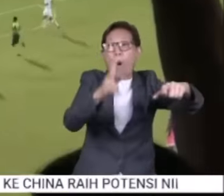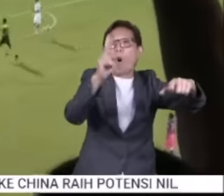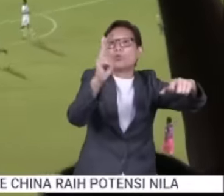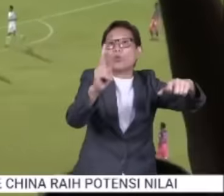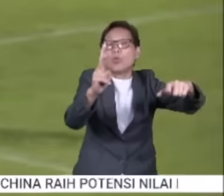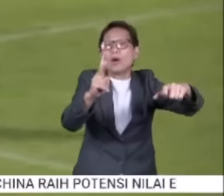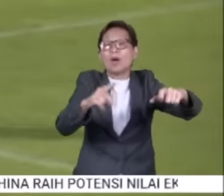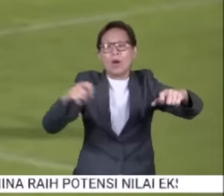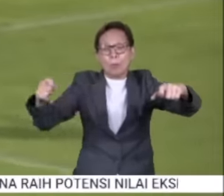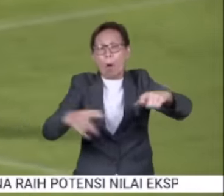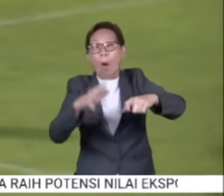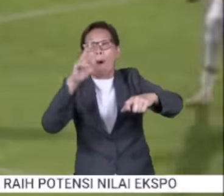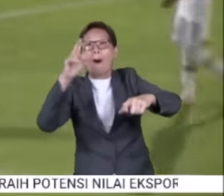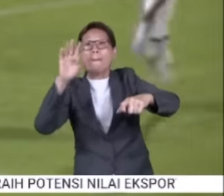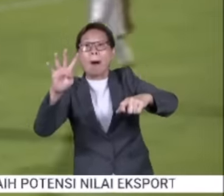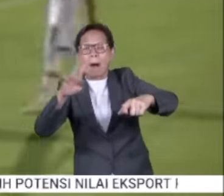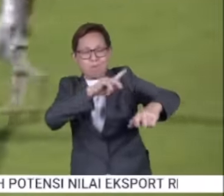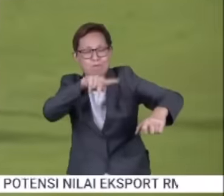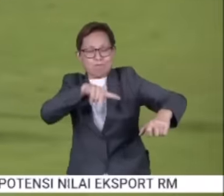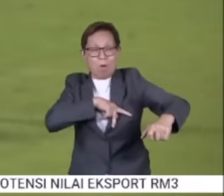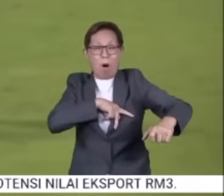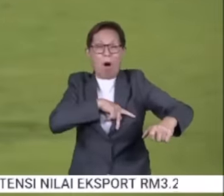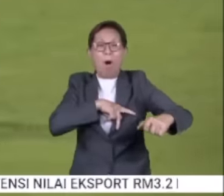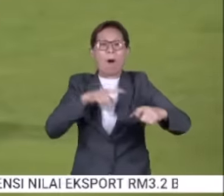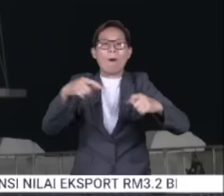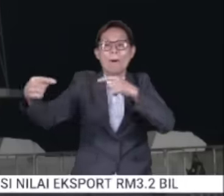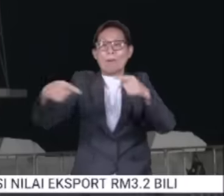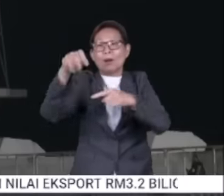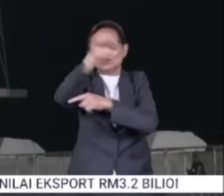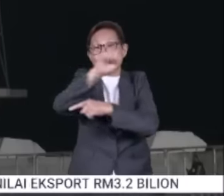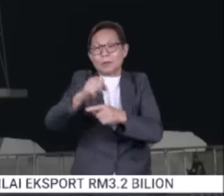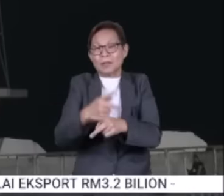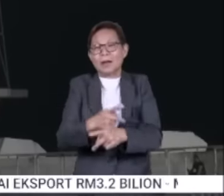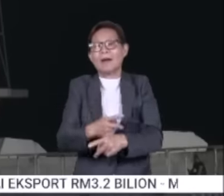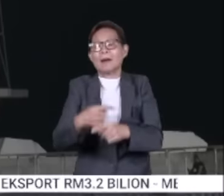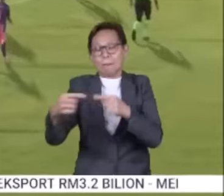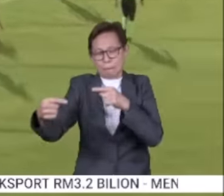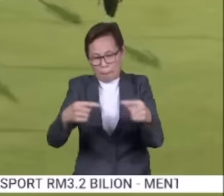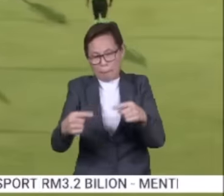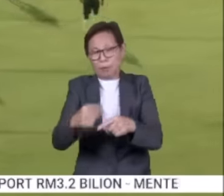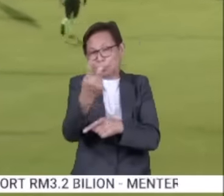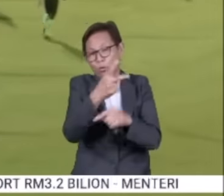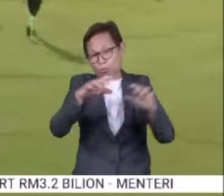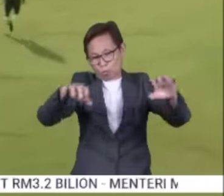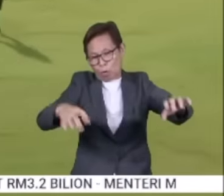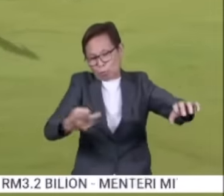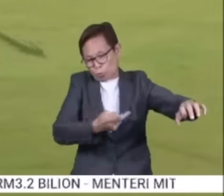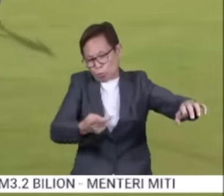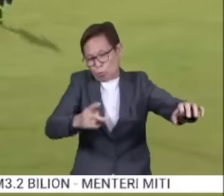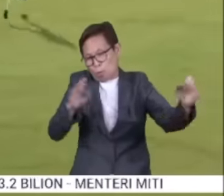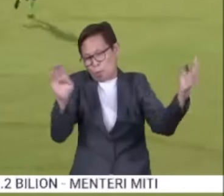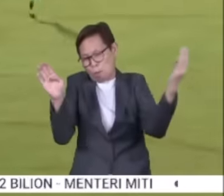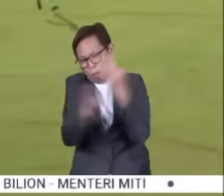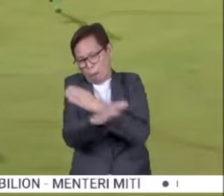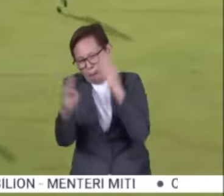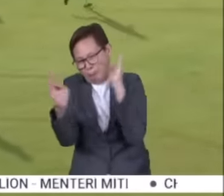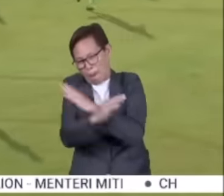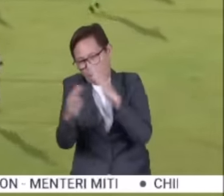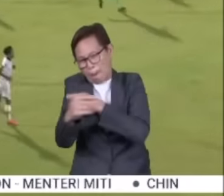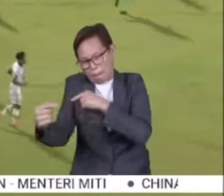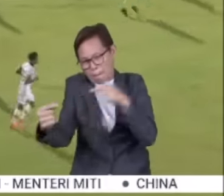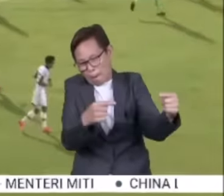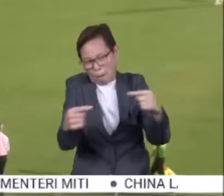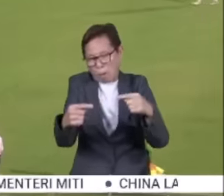perlawanan dan gol ke-4 peribadi dalam saingan Liga Super musim ini. Baki perlawanan menyaksikan kedua-dua pasukan saling berbalas serangan. Namun